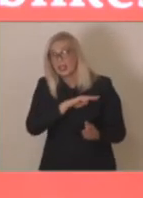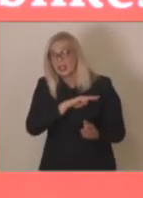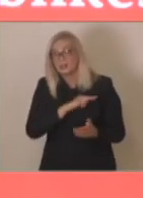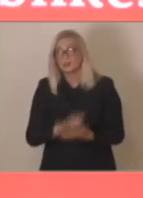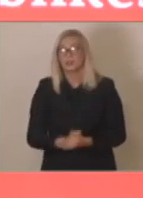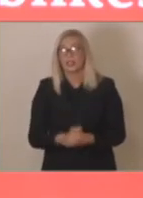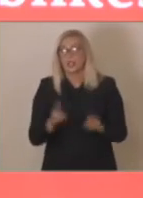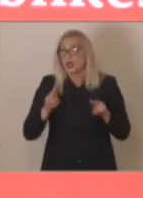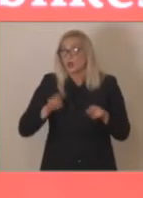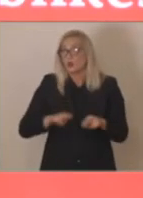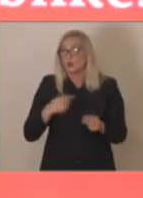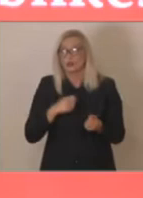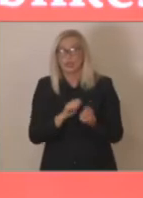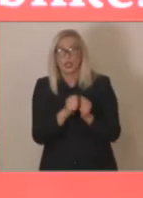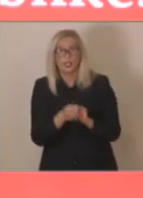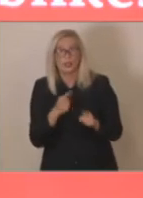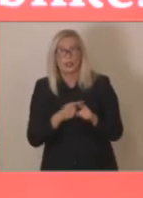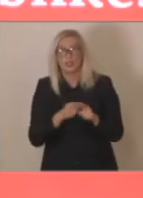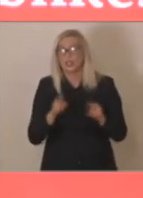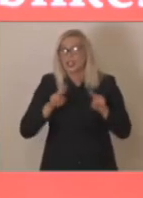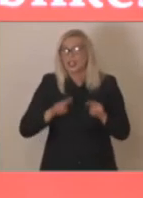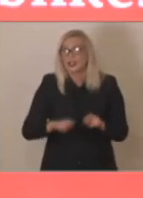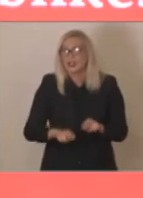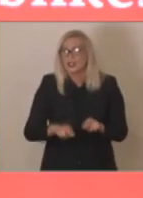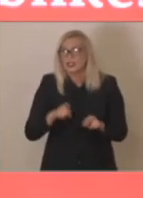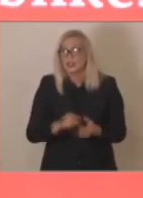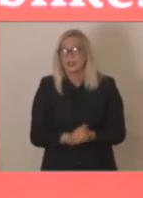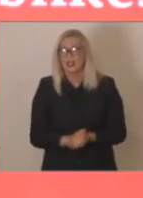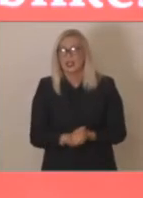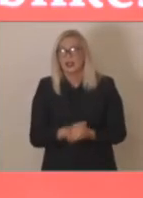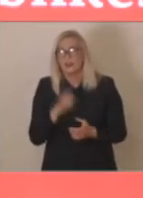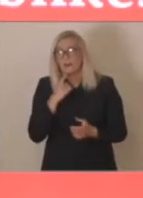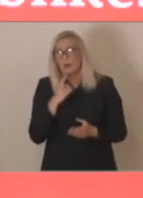Ова може да ги смени нештата на вистина во значителна мера.